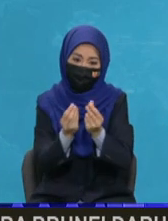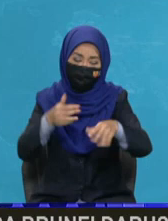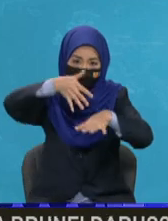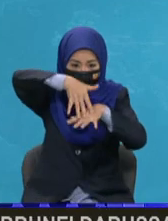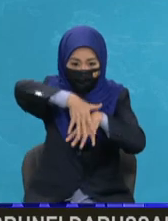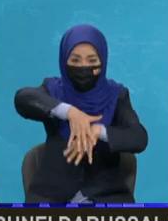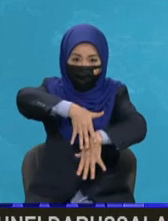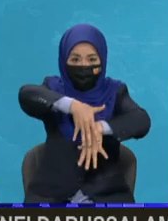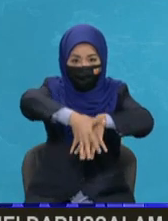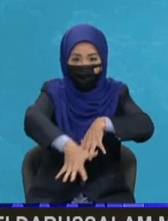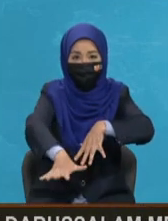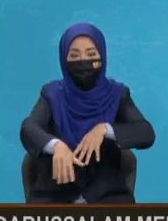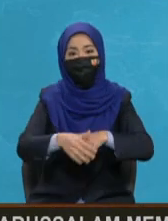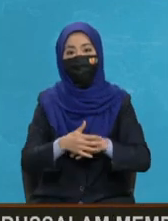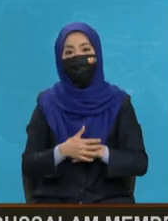kawasan